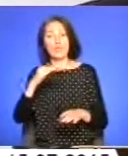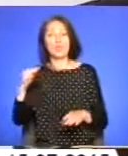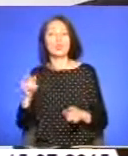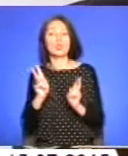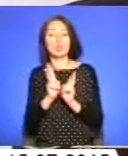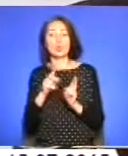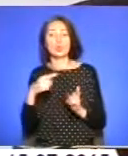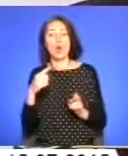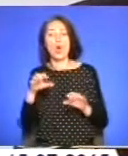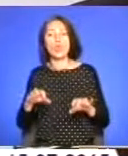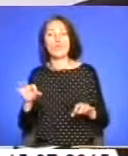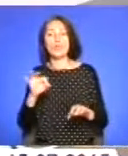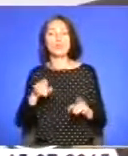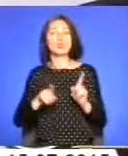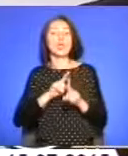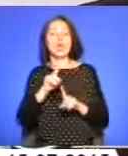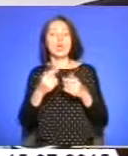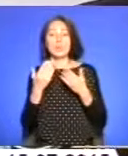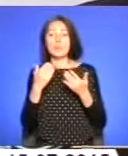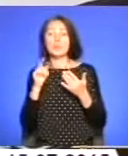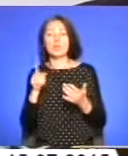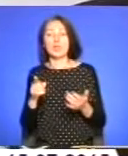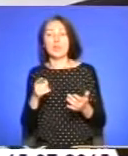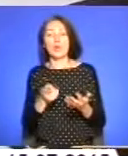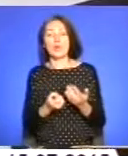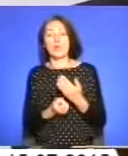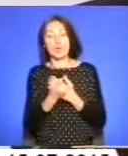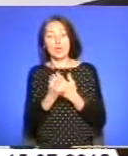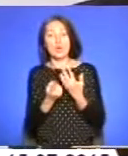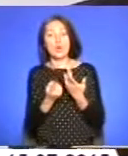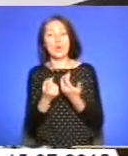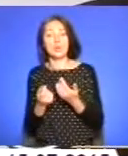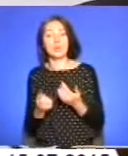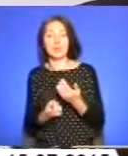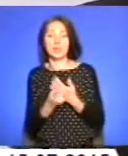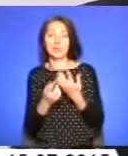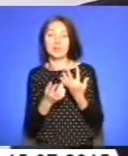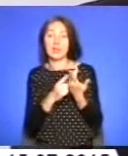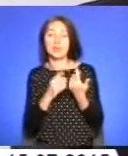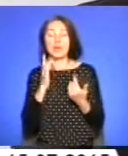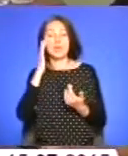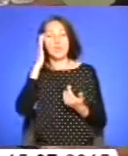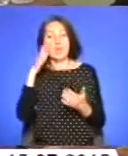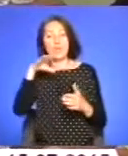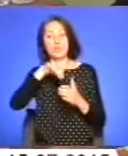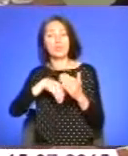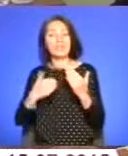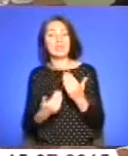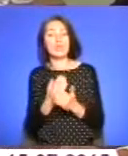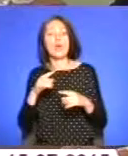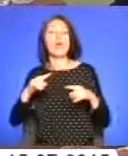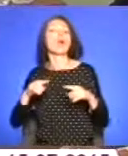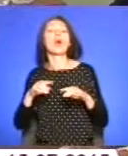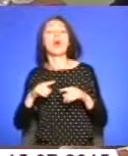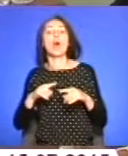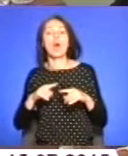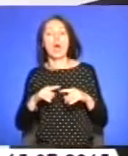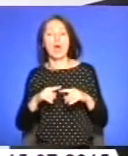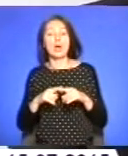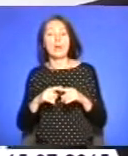ради, поспілкувалися з ним, виникли декілька ідей по впровадженню нових технологій альтернативного палива